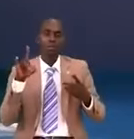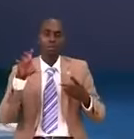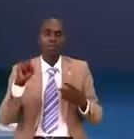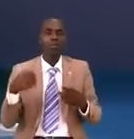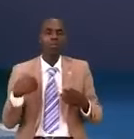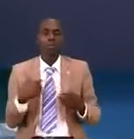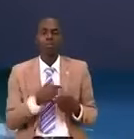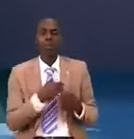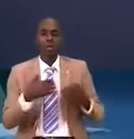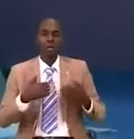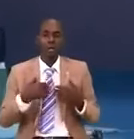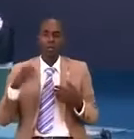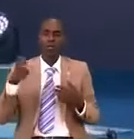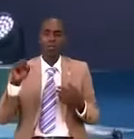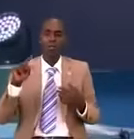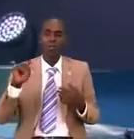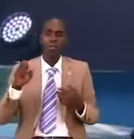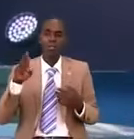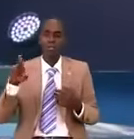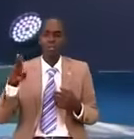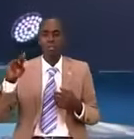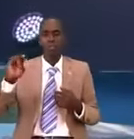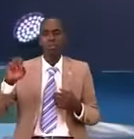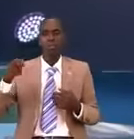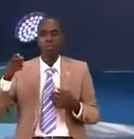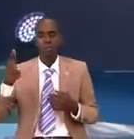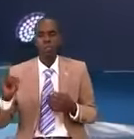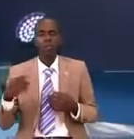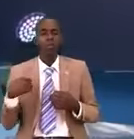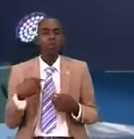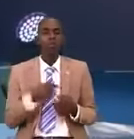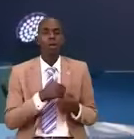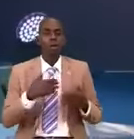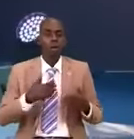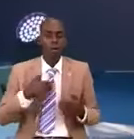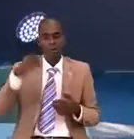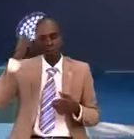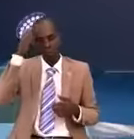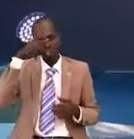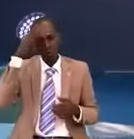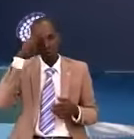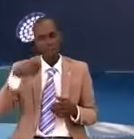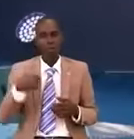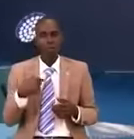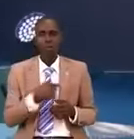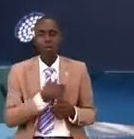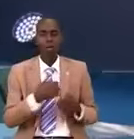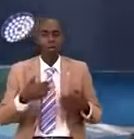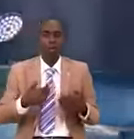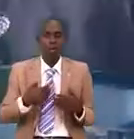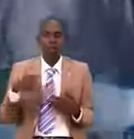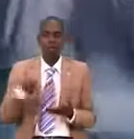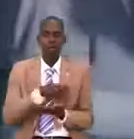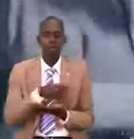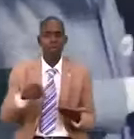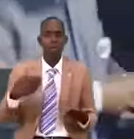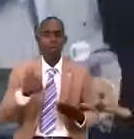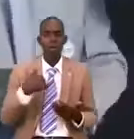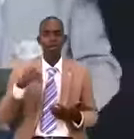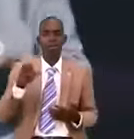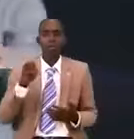utilisé à ça et maintenant nous avons scantique des cantiques et maintenant tout est complet maintenant